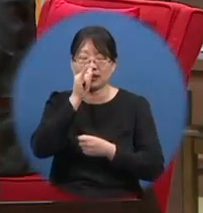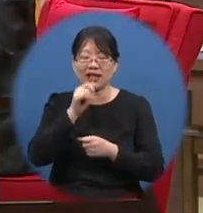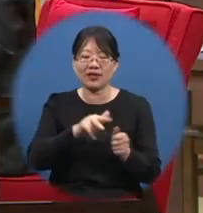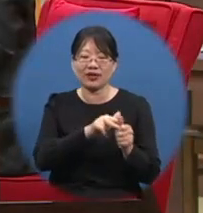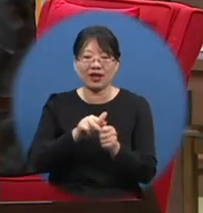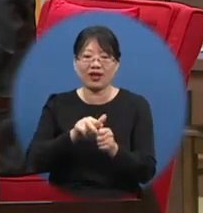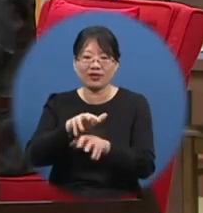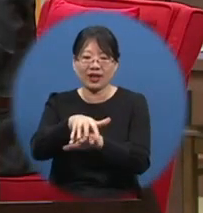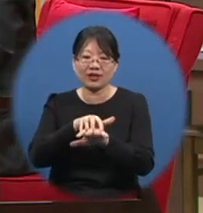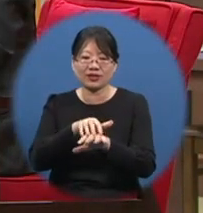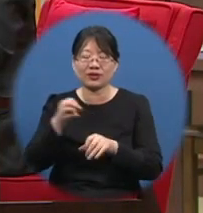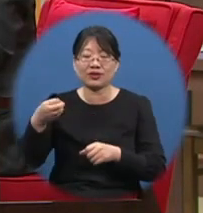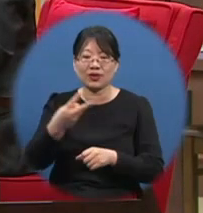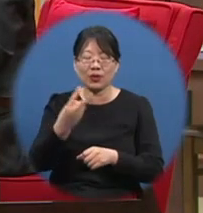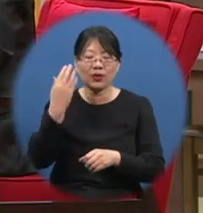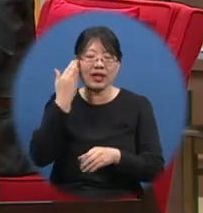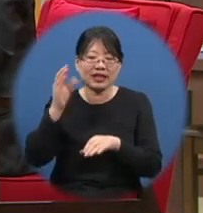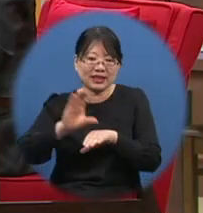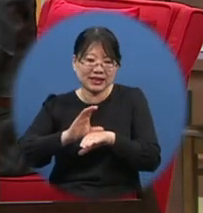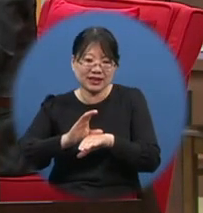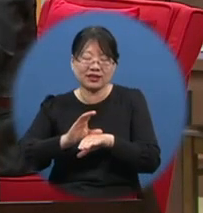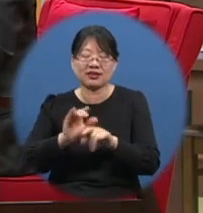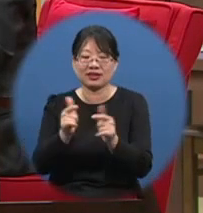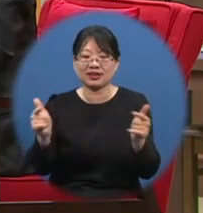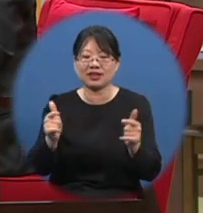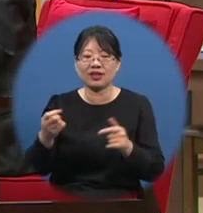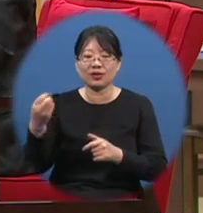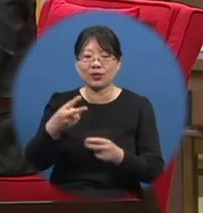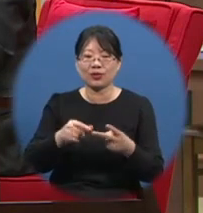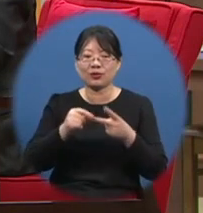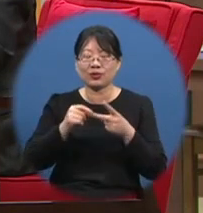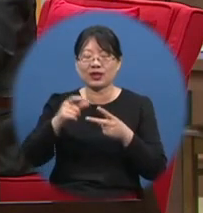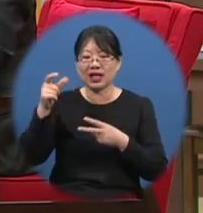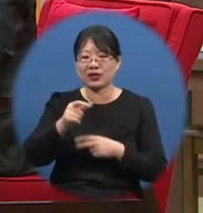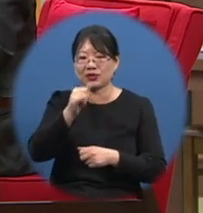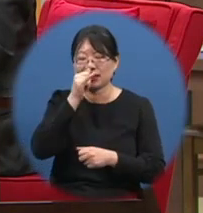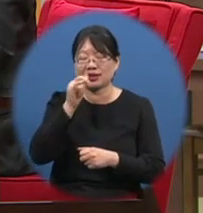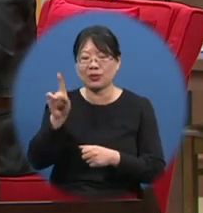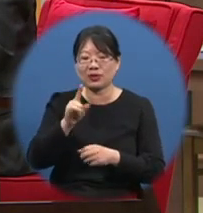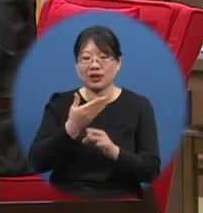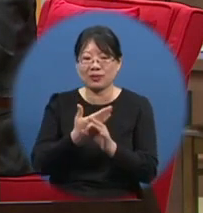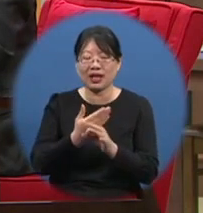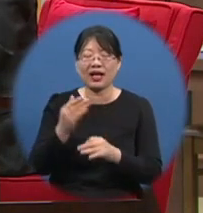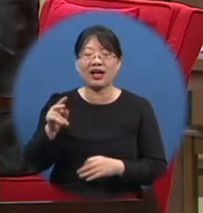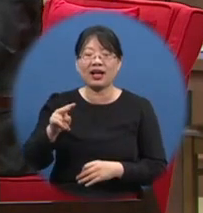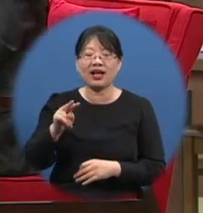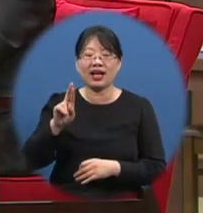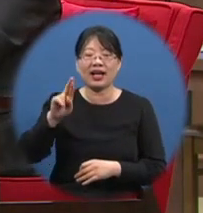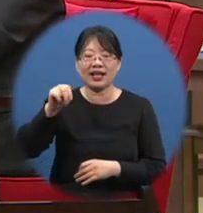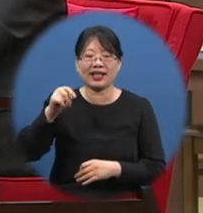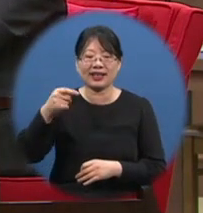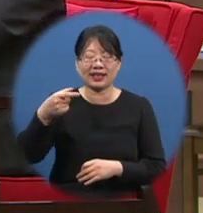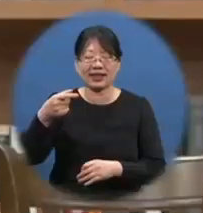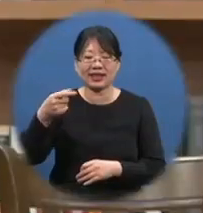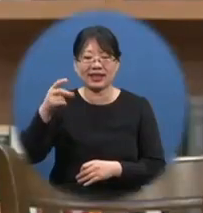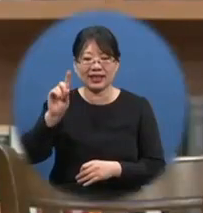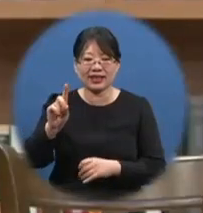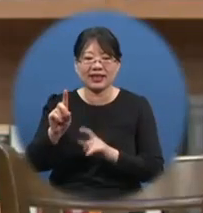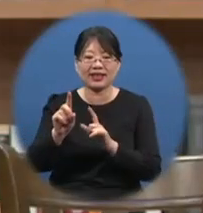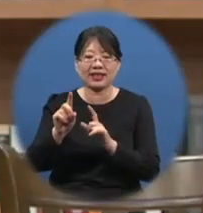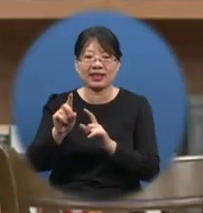데이터, 네트워크, 인공지능. 예. 그리고 이제 두 번째 강조하신 게 R&D, 연구개발 예.